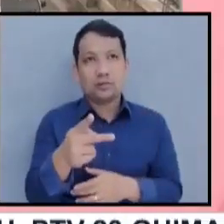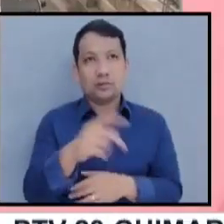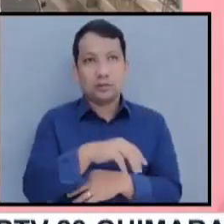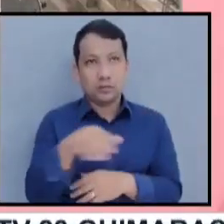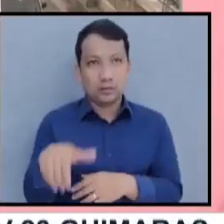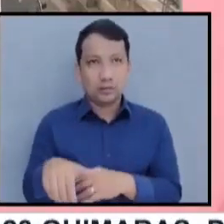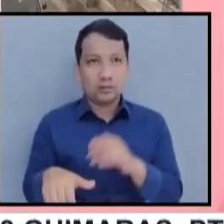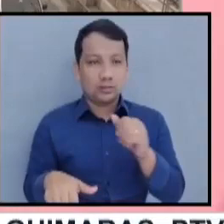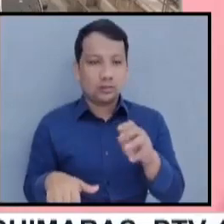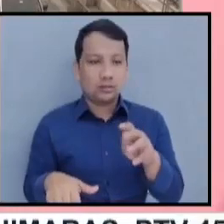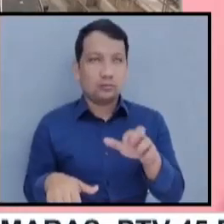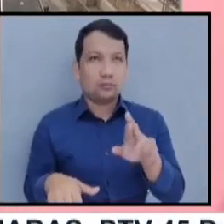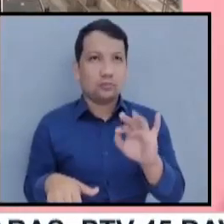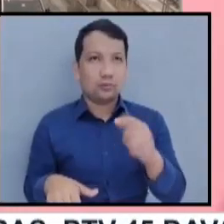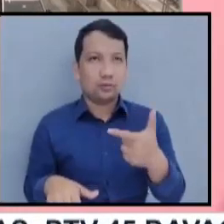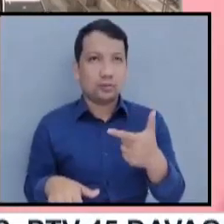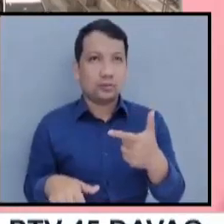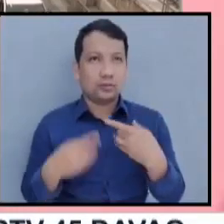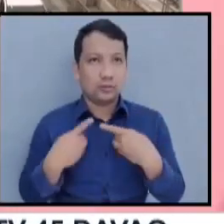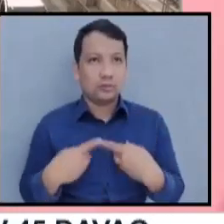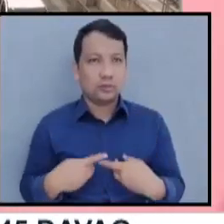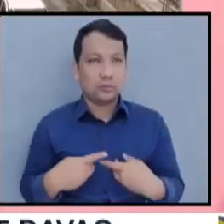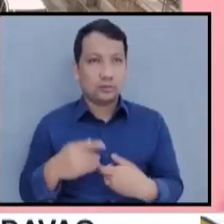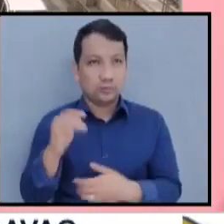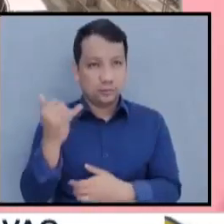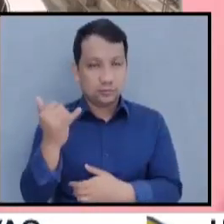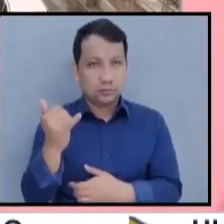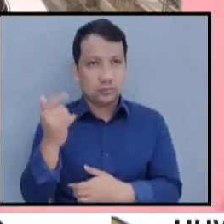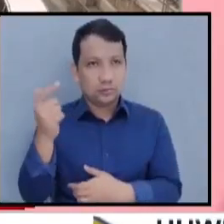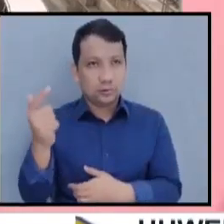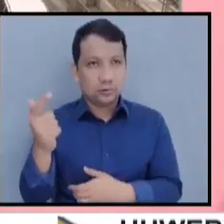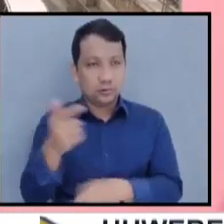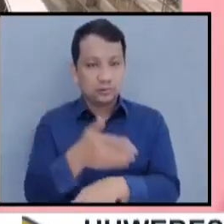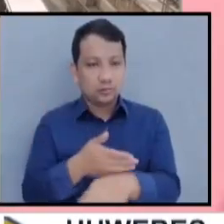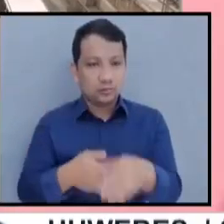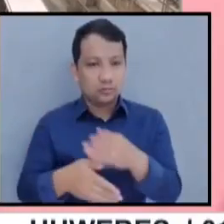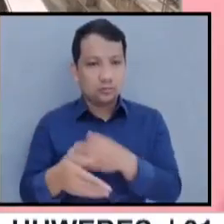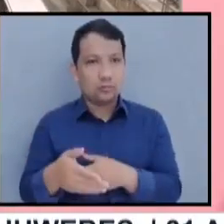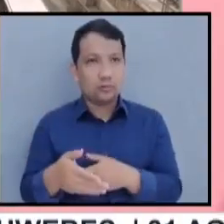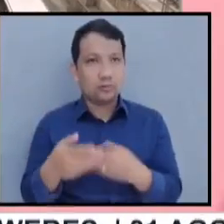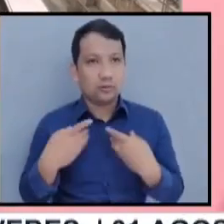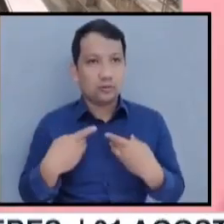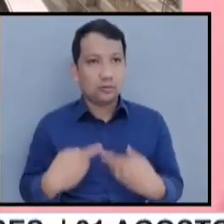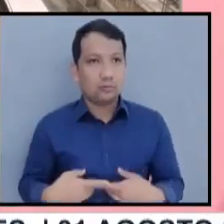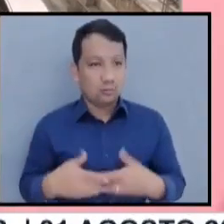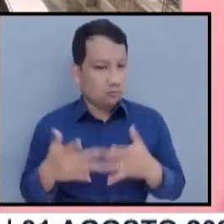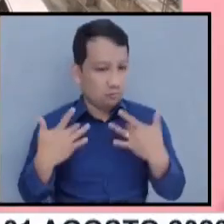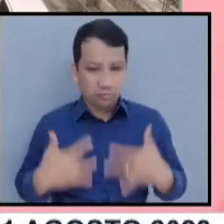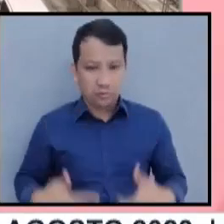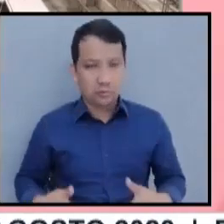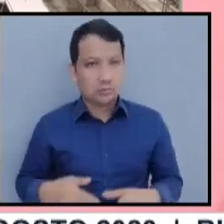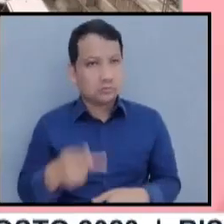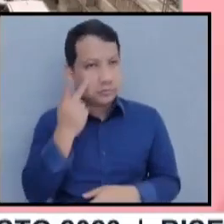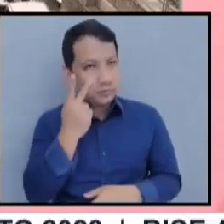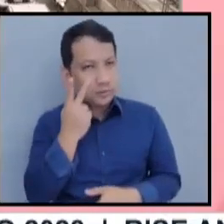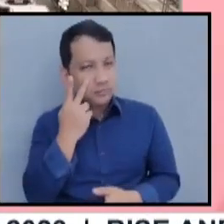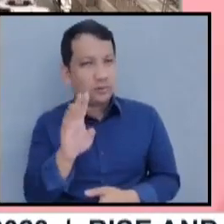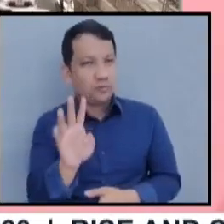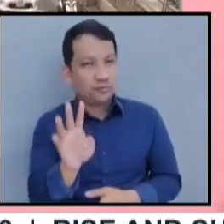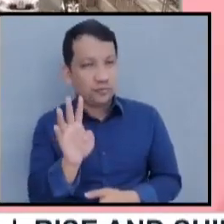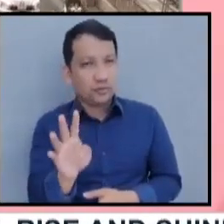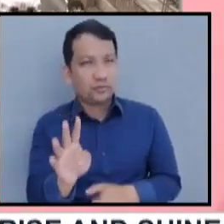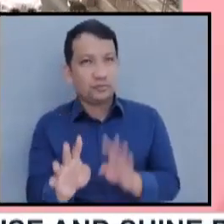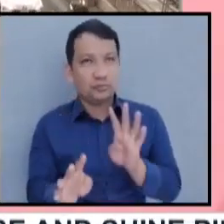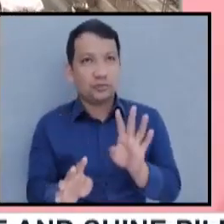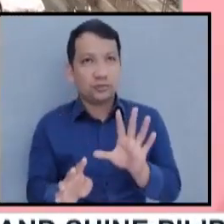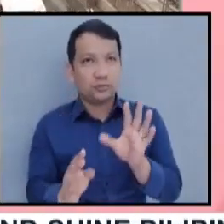Station, nakasuot ng kulay yellow-green na long sleeve, walang suot na pang ibaba at tinatayang nasa 40 to 45